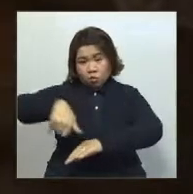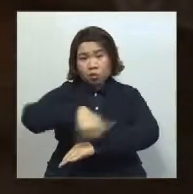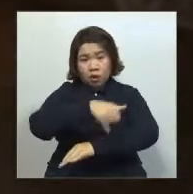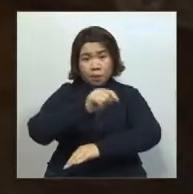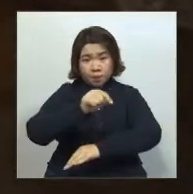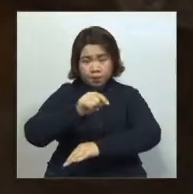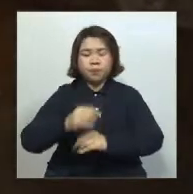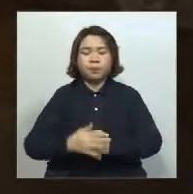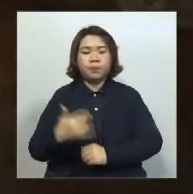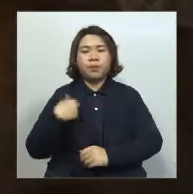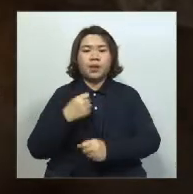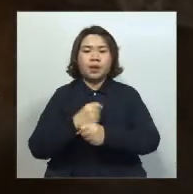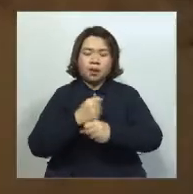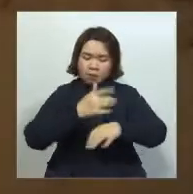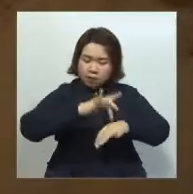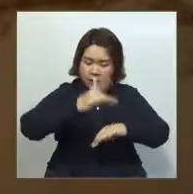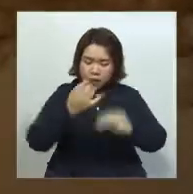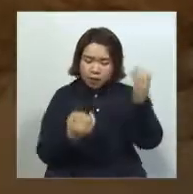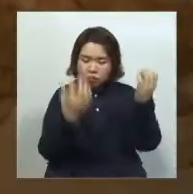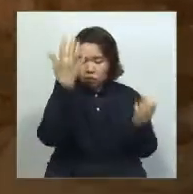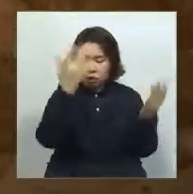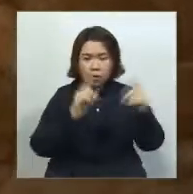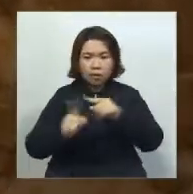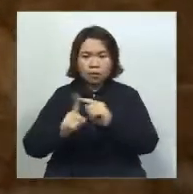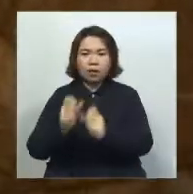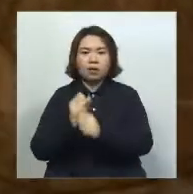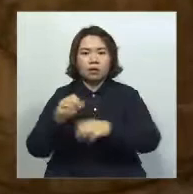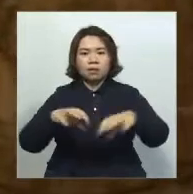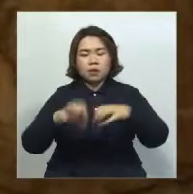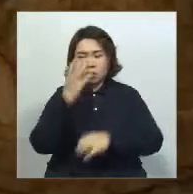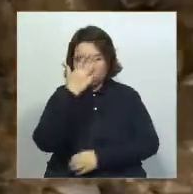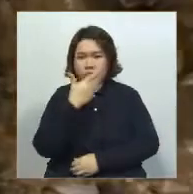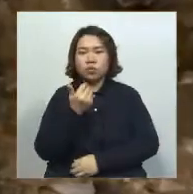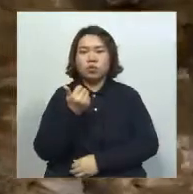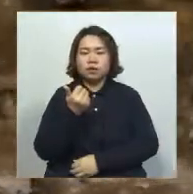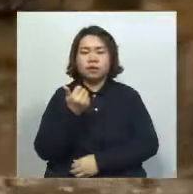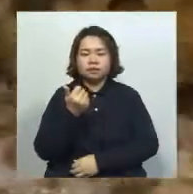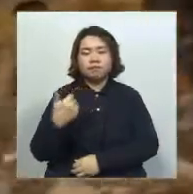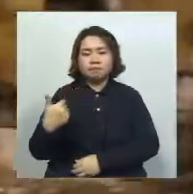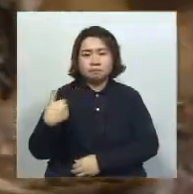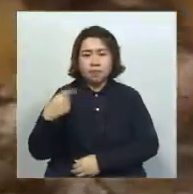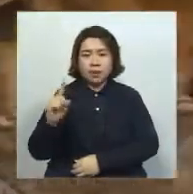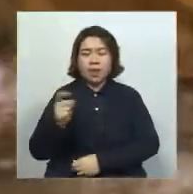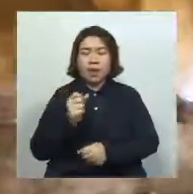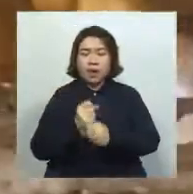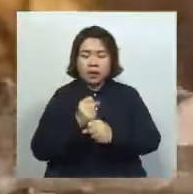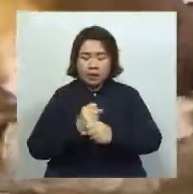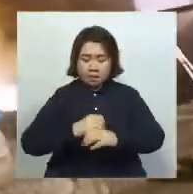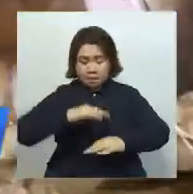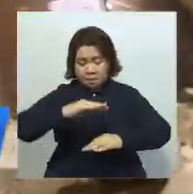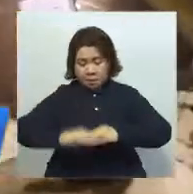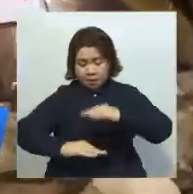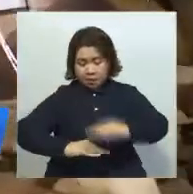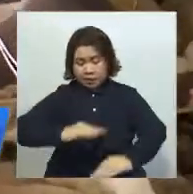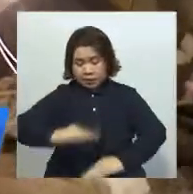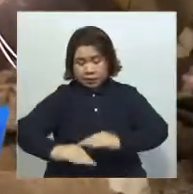ขพร้อมกับปรับปรุงภูมิทัศน์บริเวณโดยรอบให้มีความเป็นระเบียบเรียบร้อยสวยงามโดยมีการจัดทำบันไดลงไปยังส